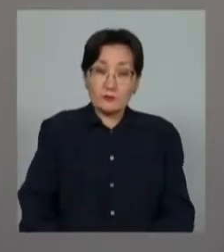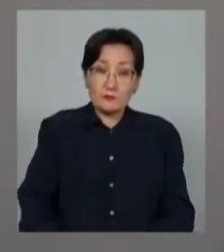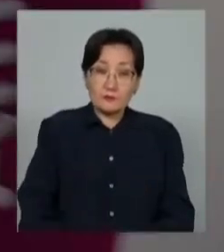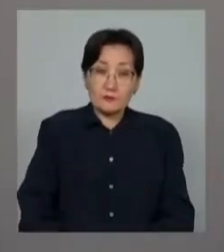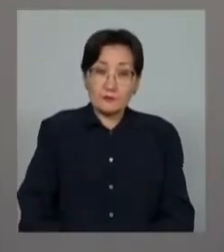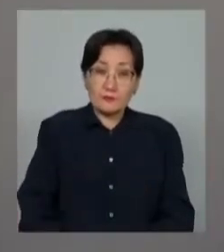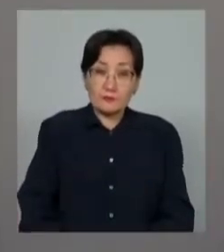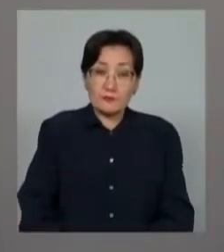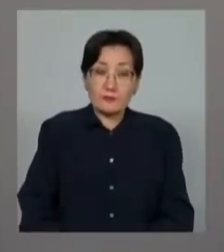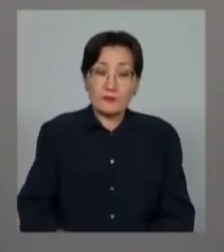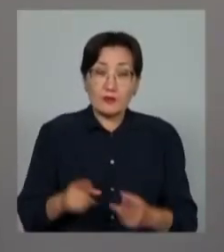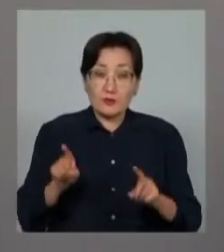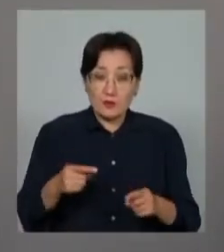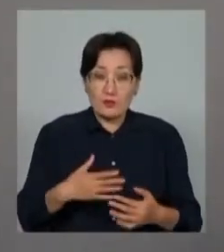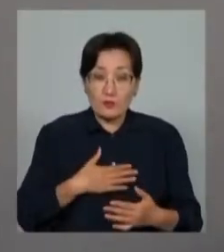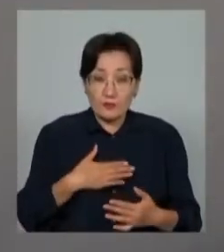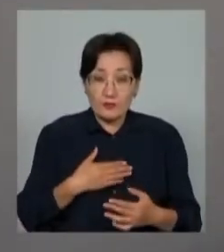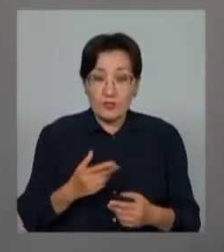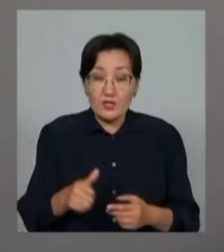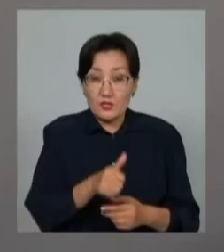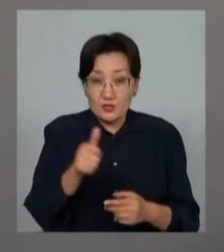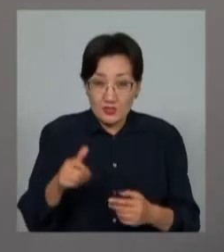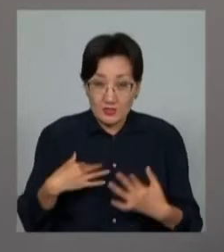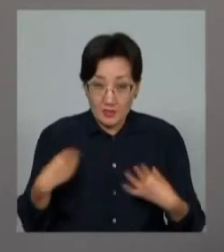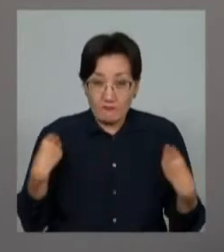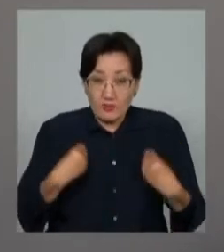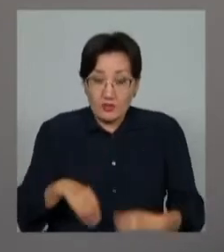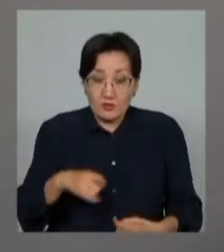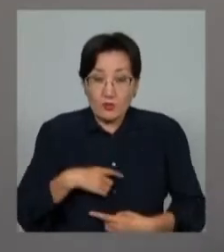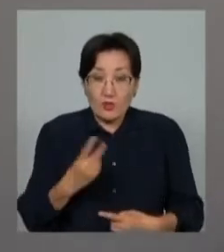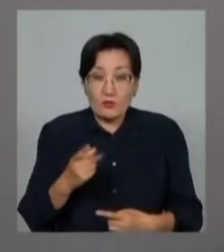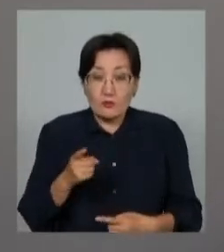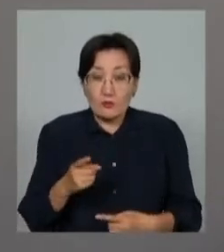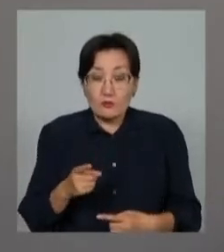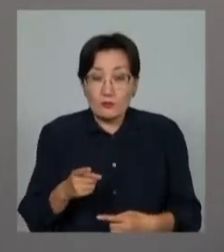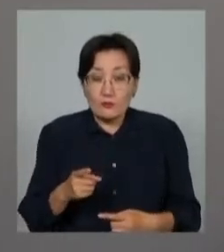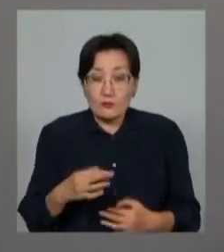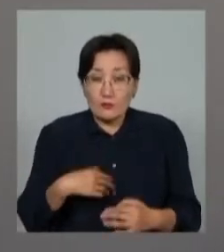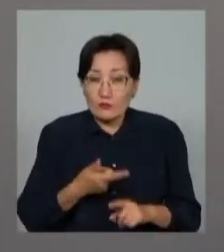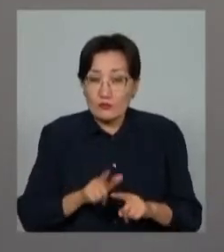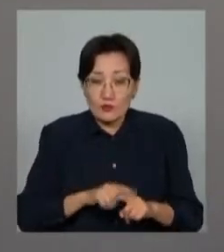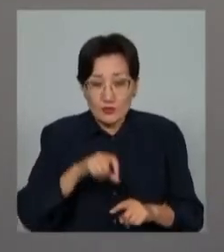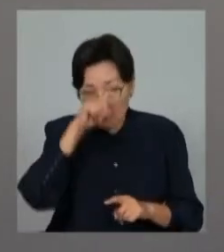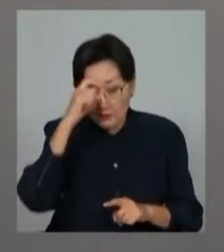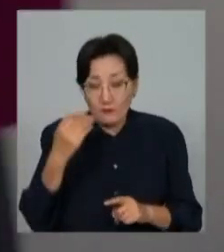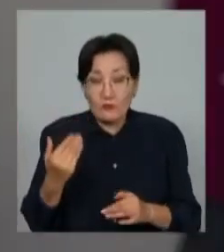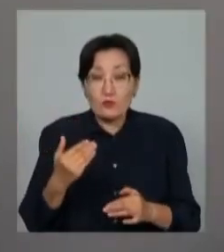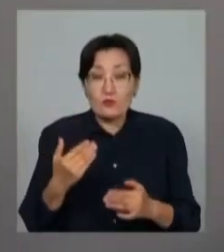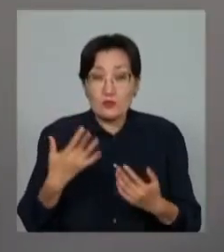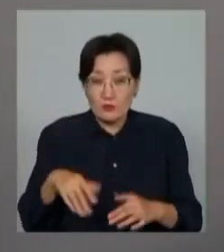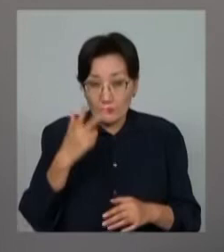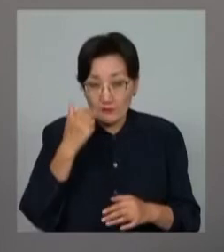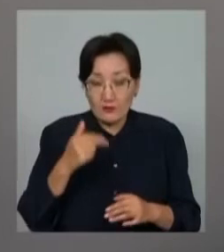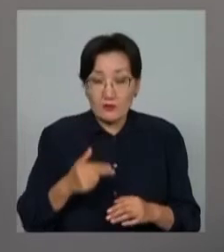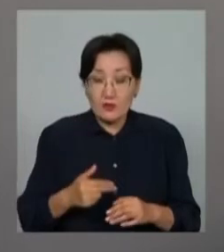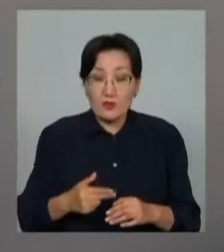То есть, все-таки вот даже мне вот буквально час ношу и полтора часа, и мне ужасно жарко. То есть вы уже привыкли к этому?